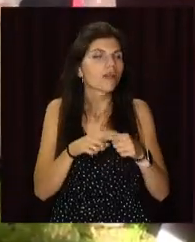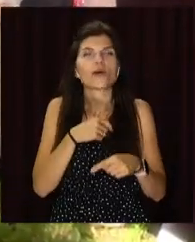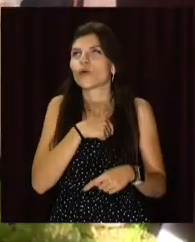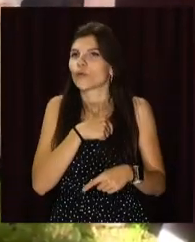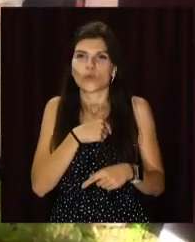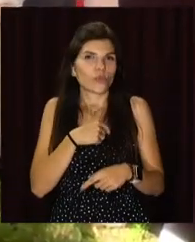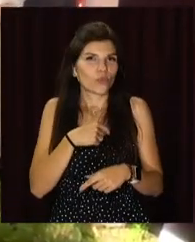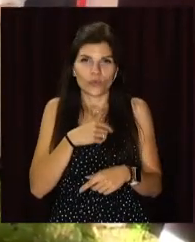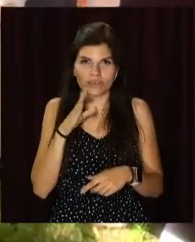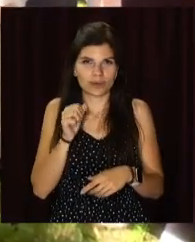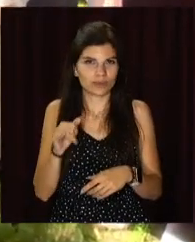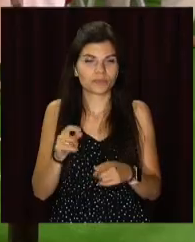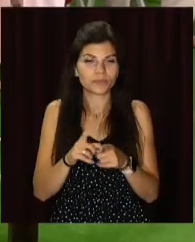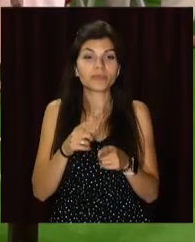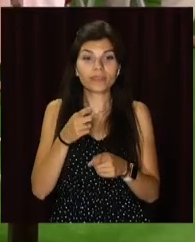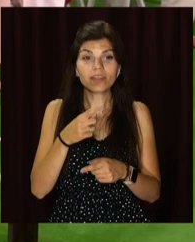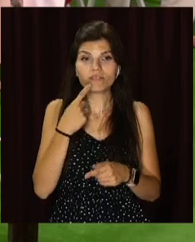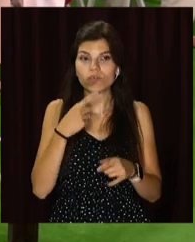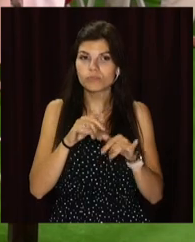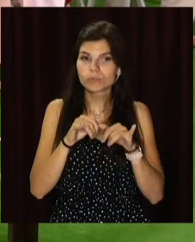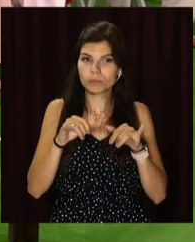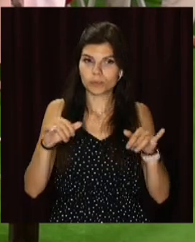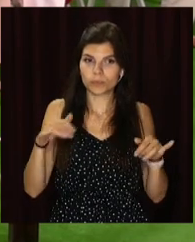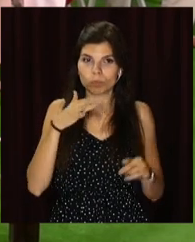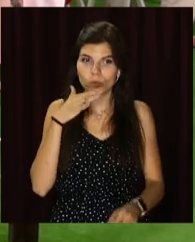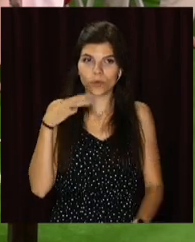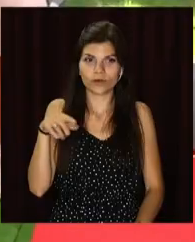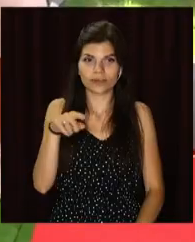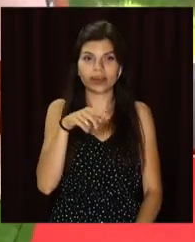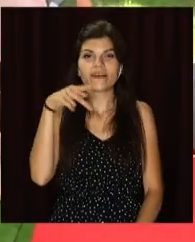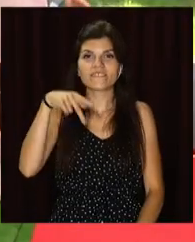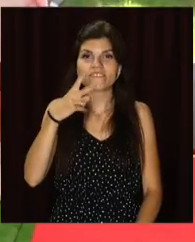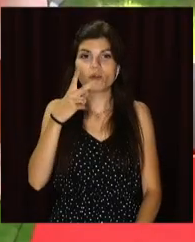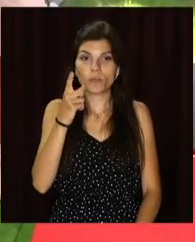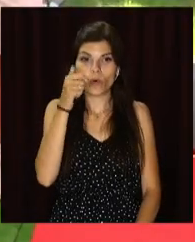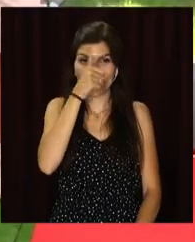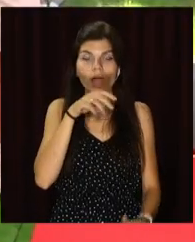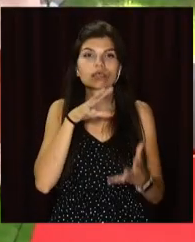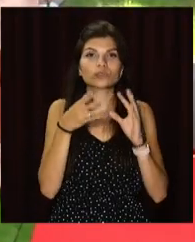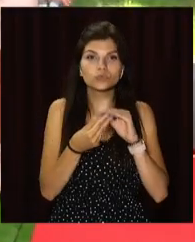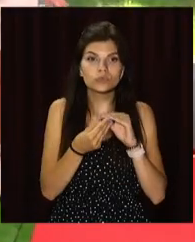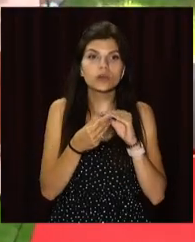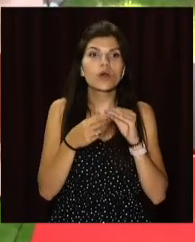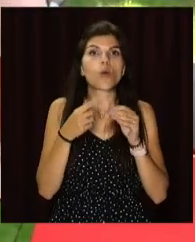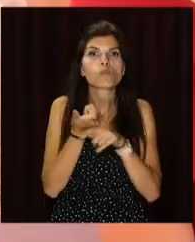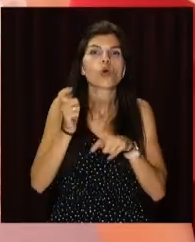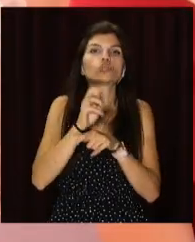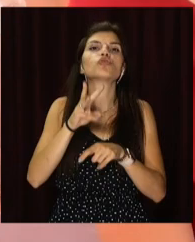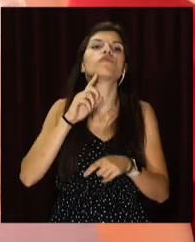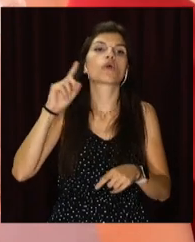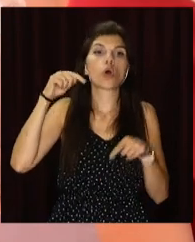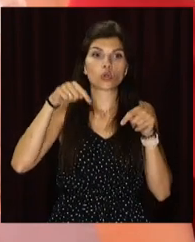поспіль кількість медалістів у Кам'янському зростає, кажуть у профільному департаменті міськради. У 2021-му результат перевершив минулорічний.